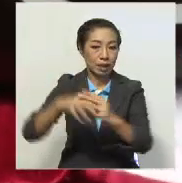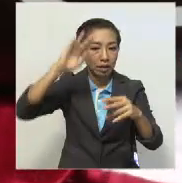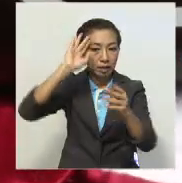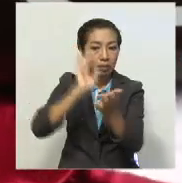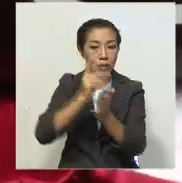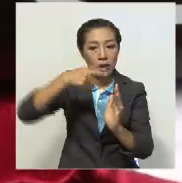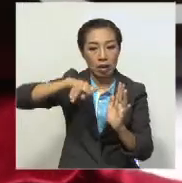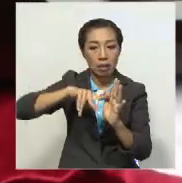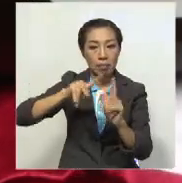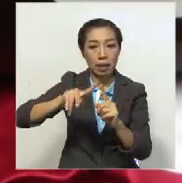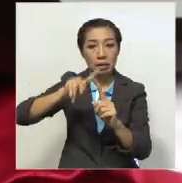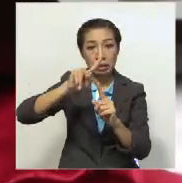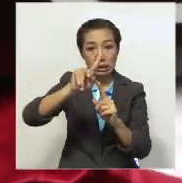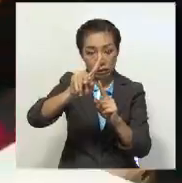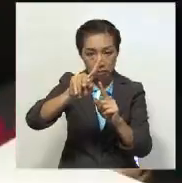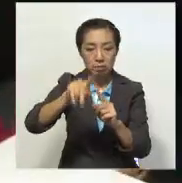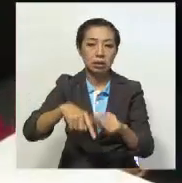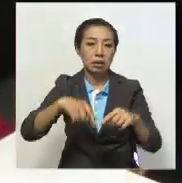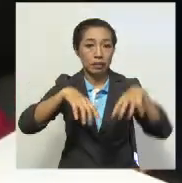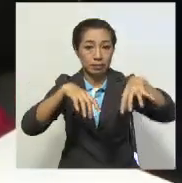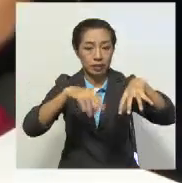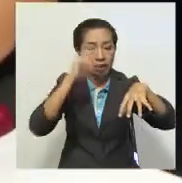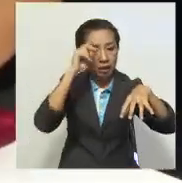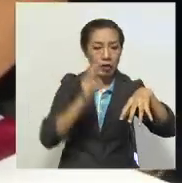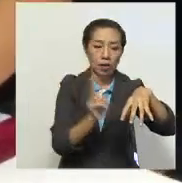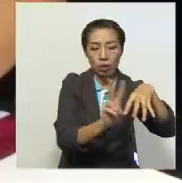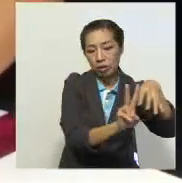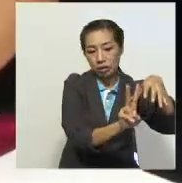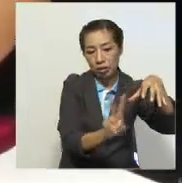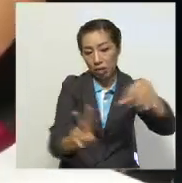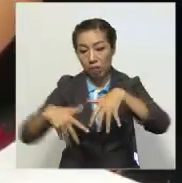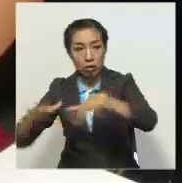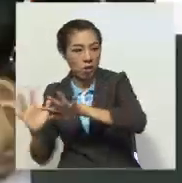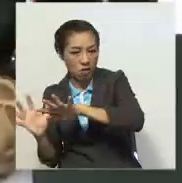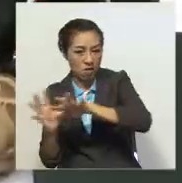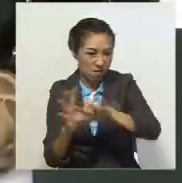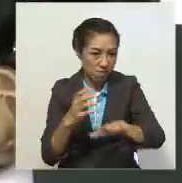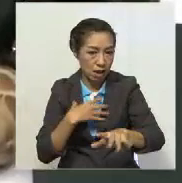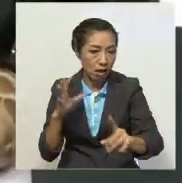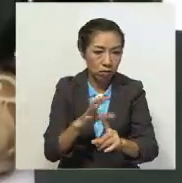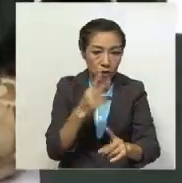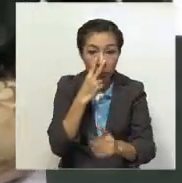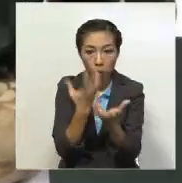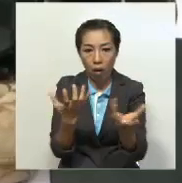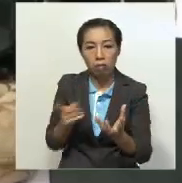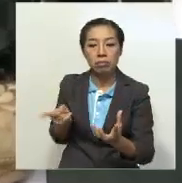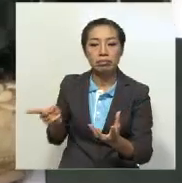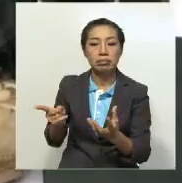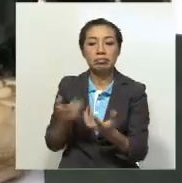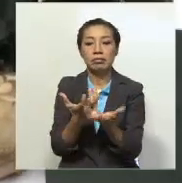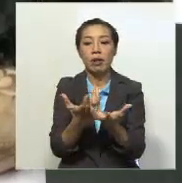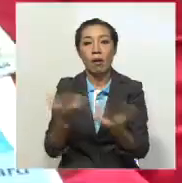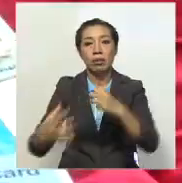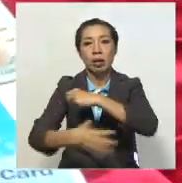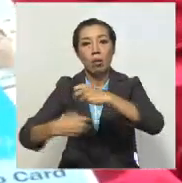ตำรวจภูธรภาคหนึ่งบรรดาผู้เสียหายต่างจะรุมเข้าประชาทันนะคะดูของกลางเยอะมาก80กว่าร